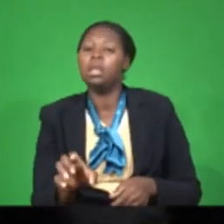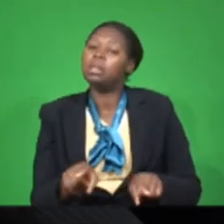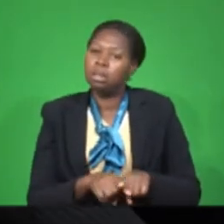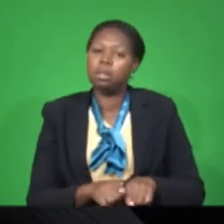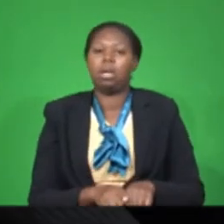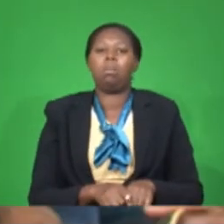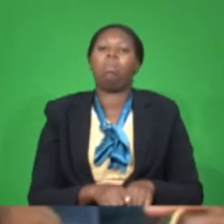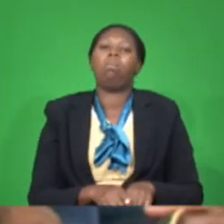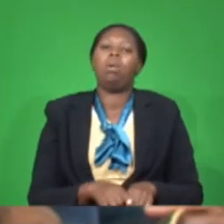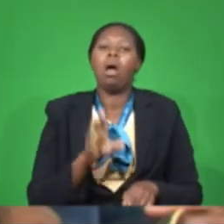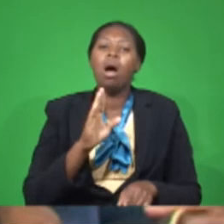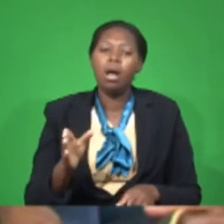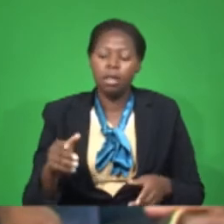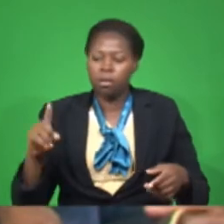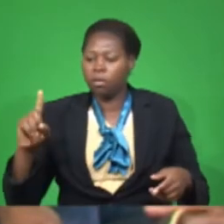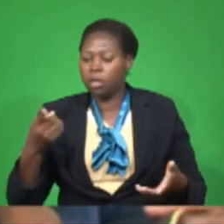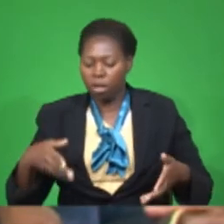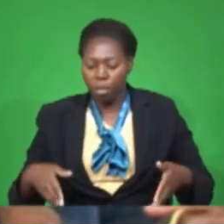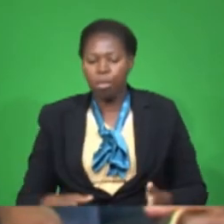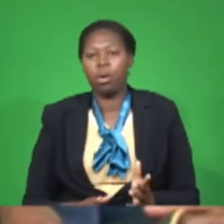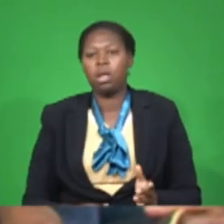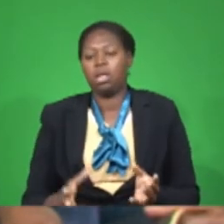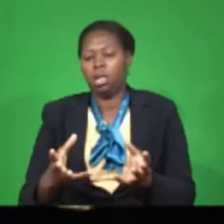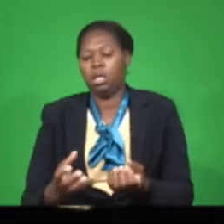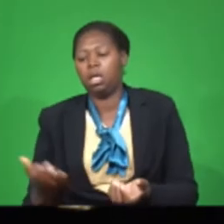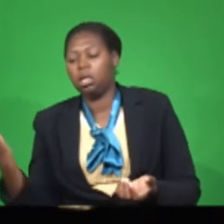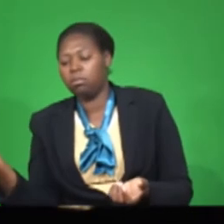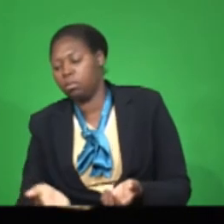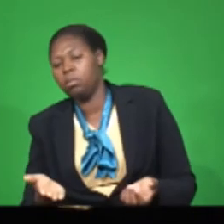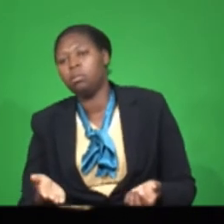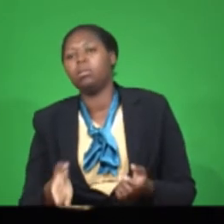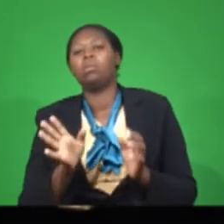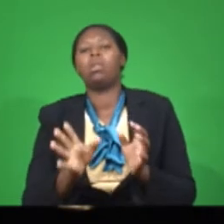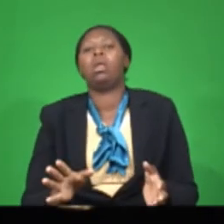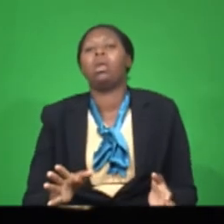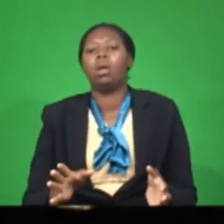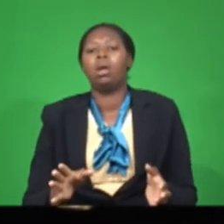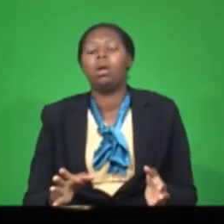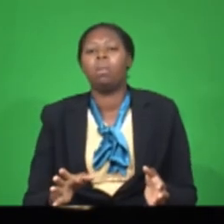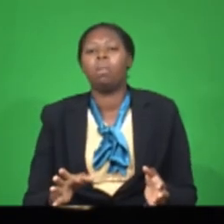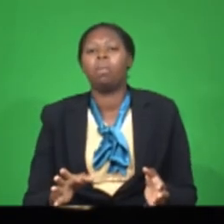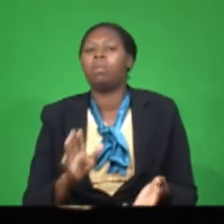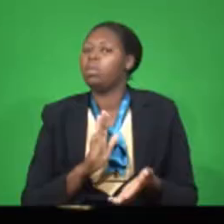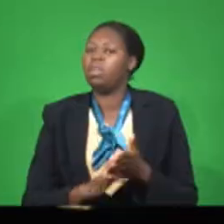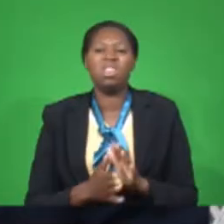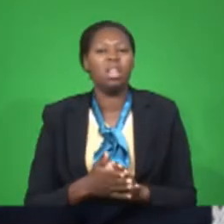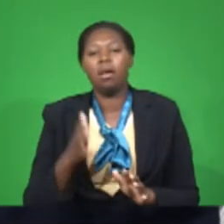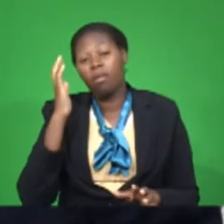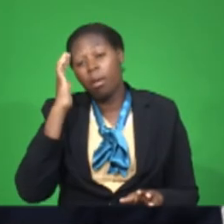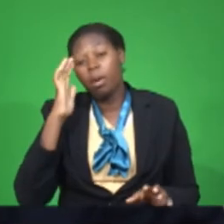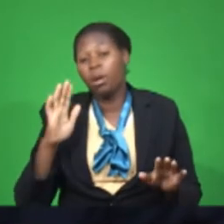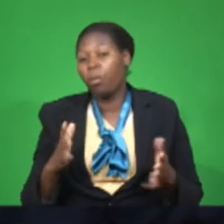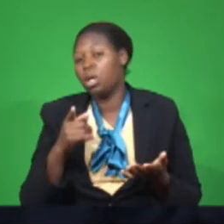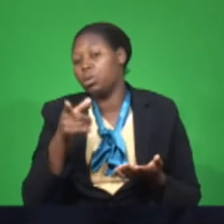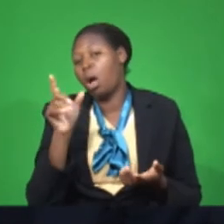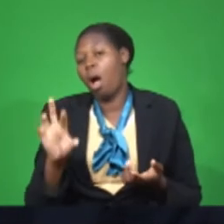mwana anomugamuchira. Ndozviri kunzi ani nani betera. Hazvinei nechimiro chako nemararamiro auri kuita. Saka